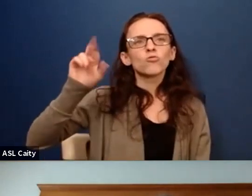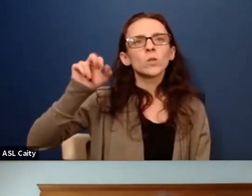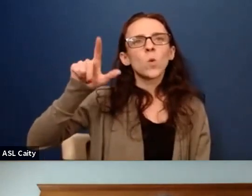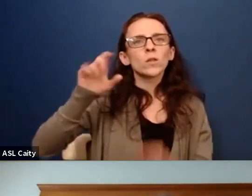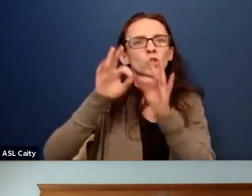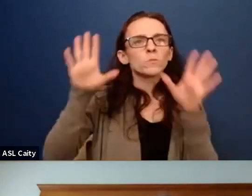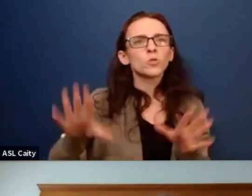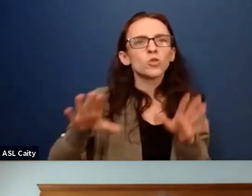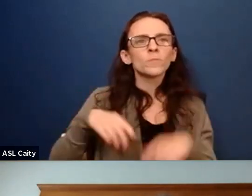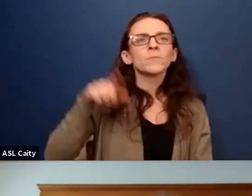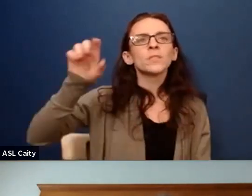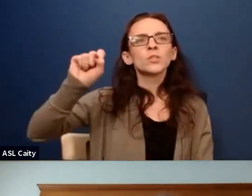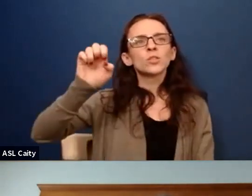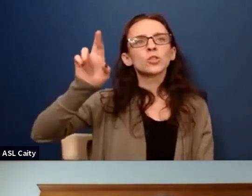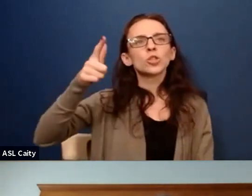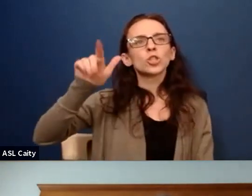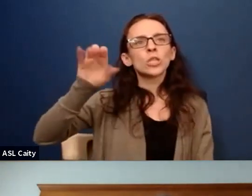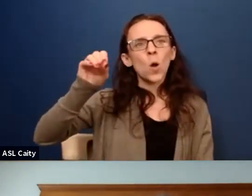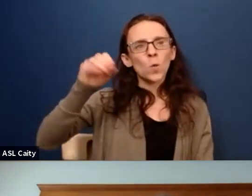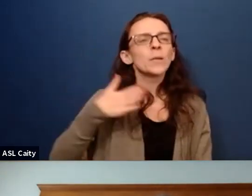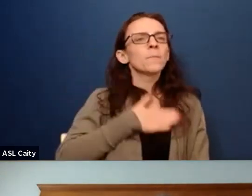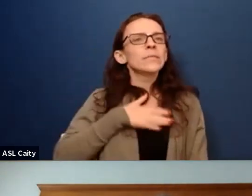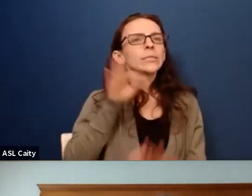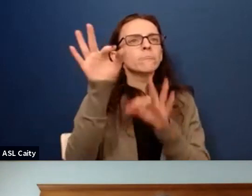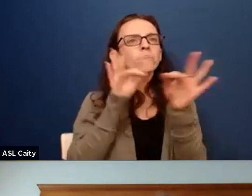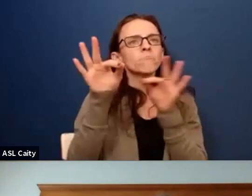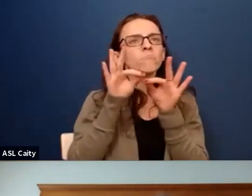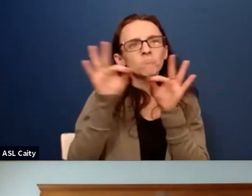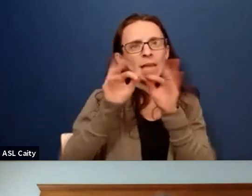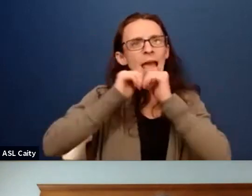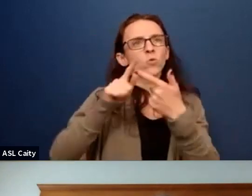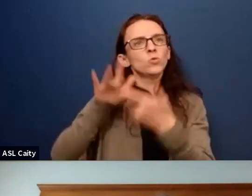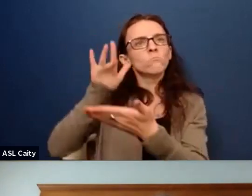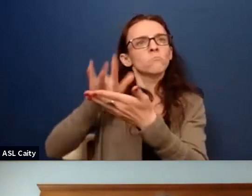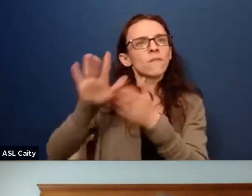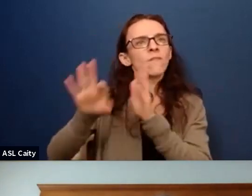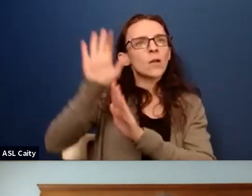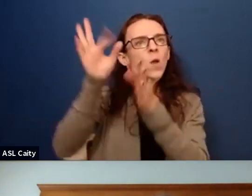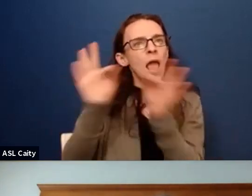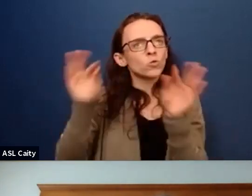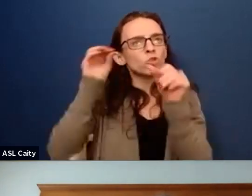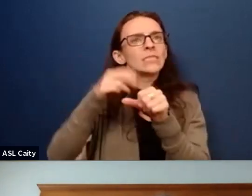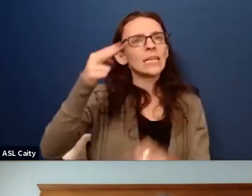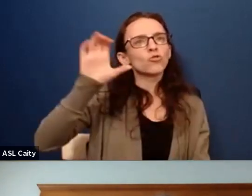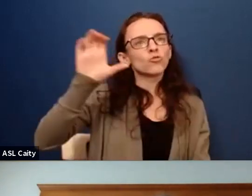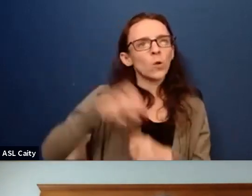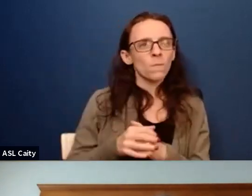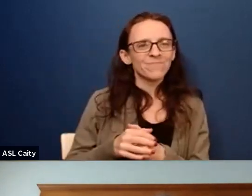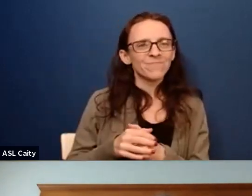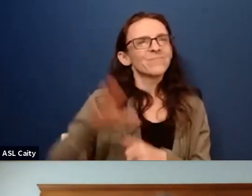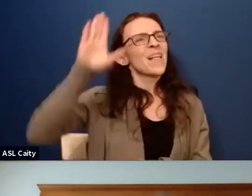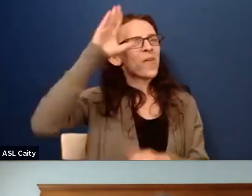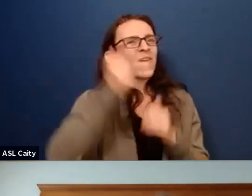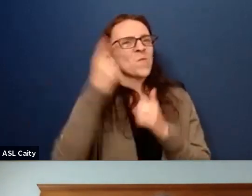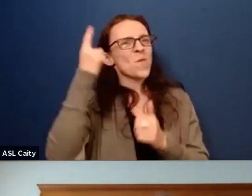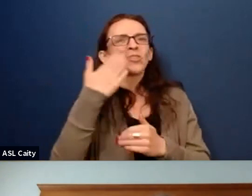Sergio Saint Hilaire. Please give the Zoom instructions in Haitian Creole. Hi, everyone. Good evening. This